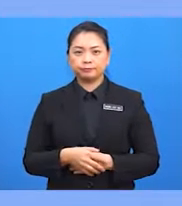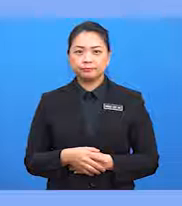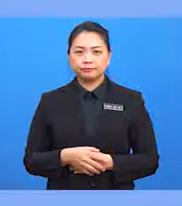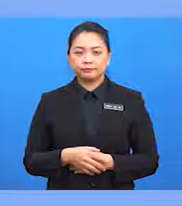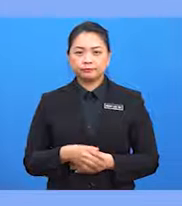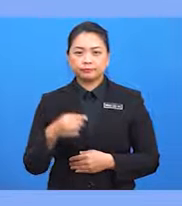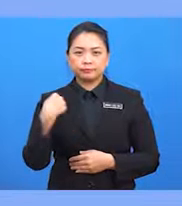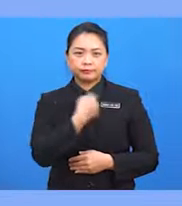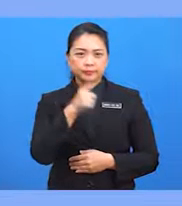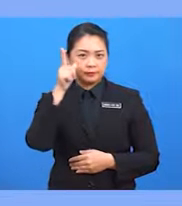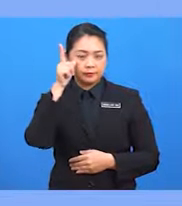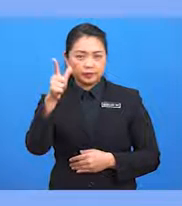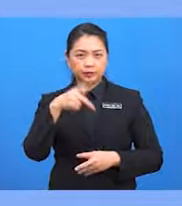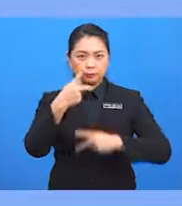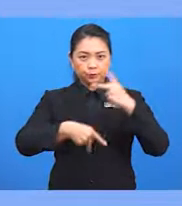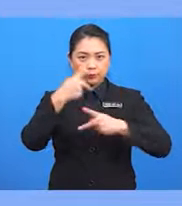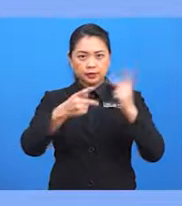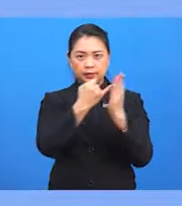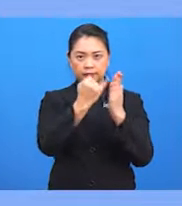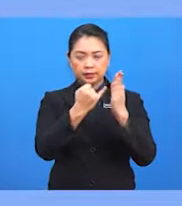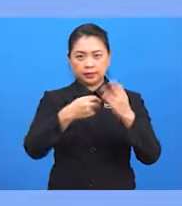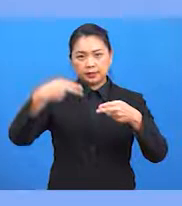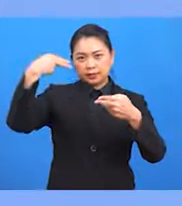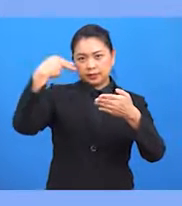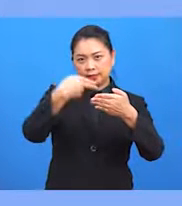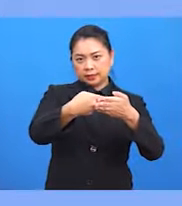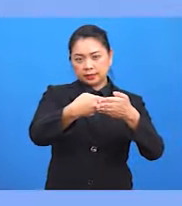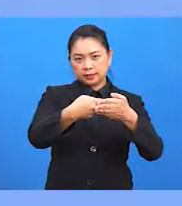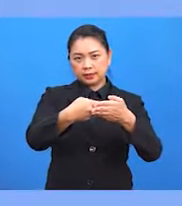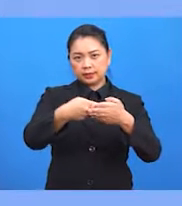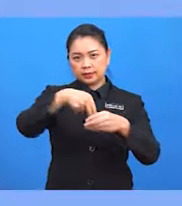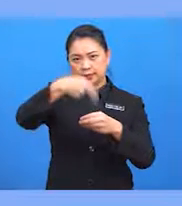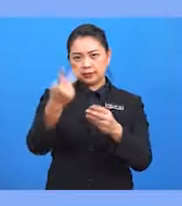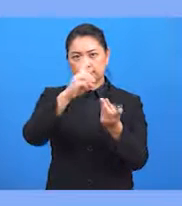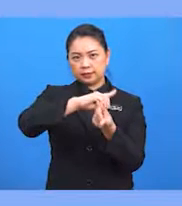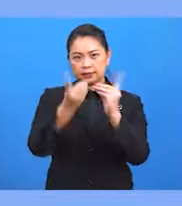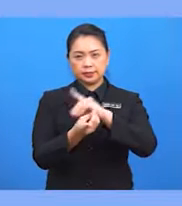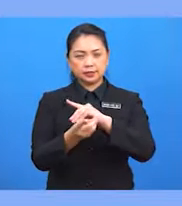Kita lihat proses pembangunan dari lakaran hingga hasil digitalnya nanti.